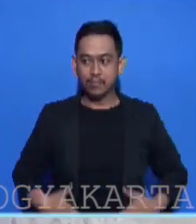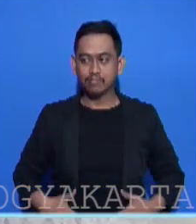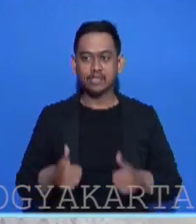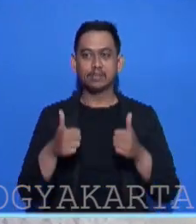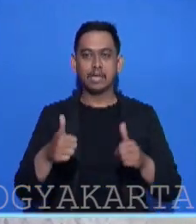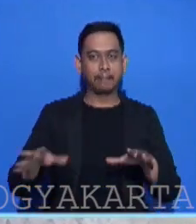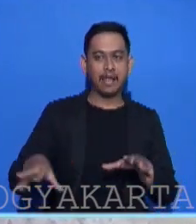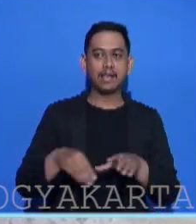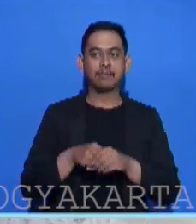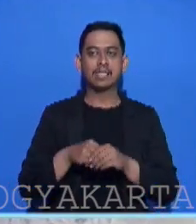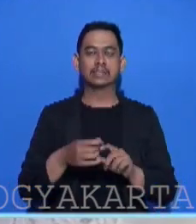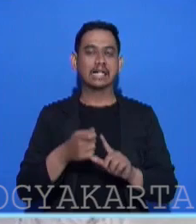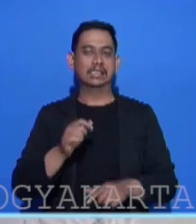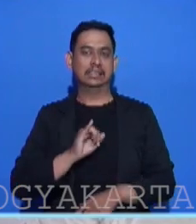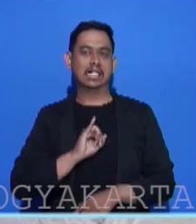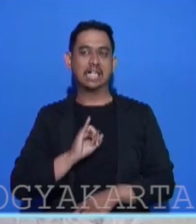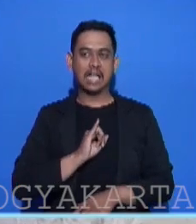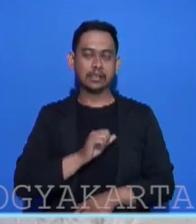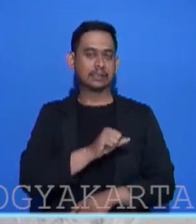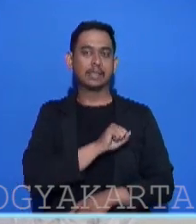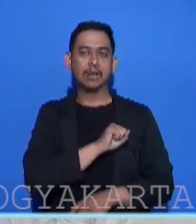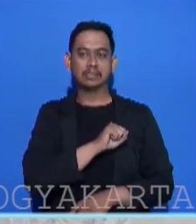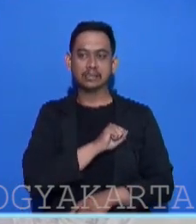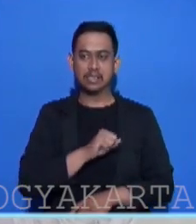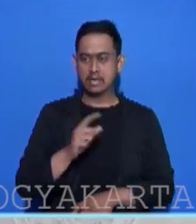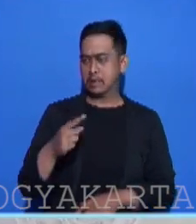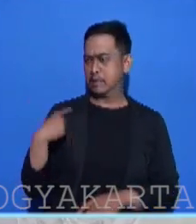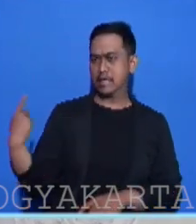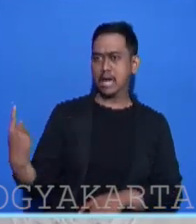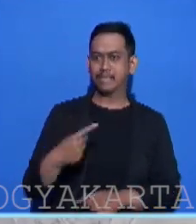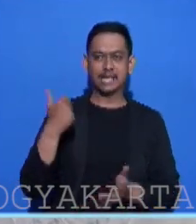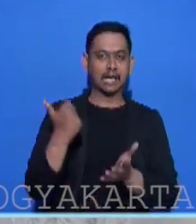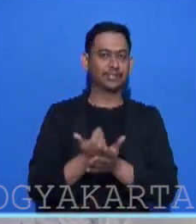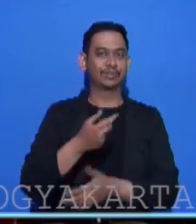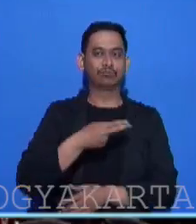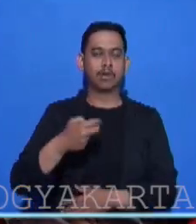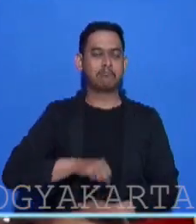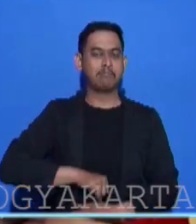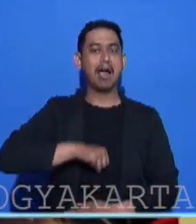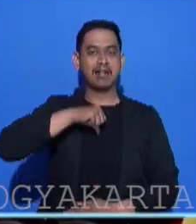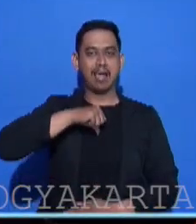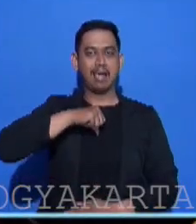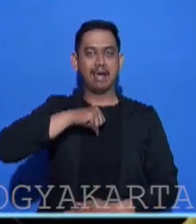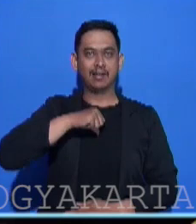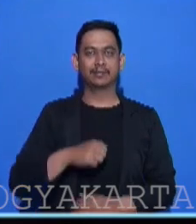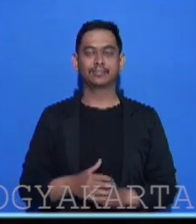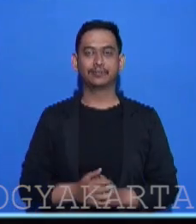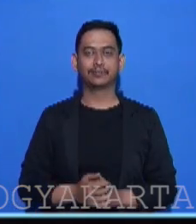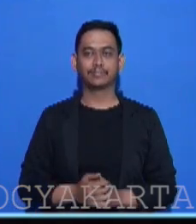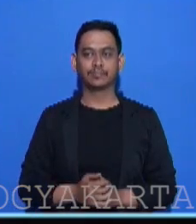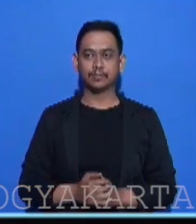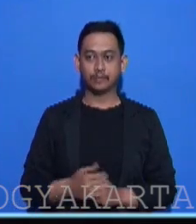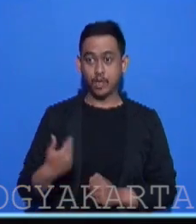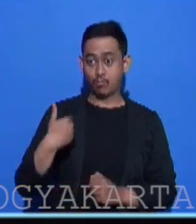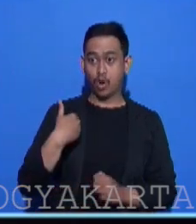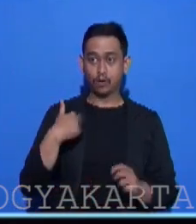dari identitas jati diri bangsa. Kami bangsa Indonesia, kami bangga berkebaya. Kami punya